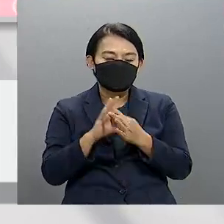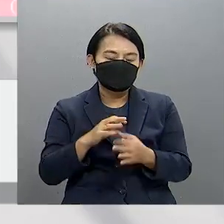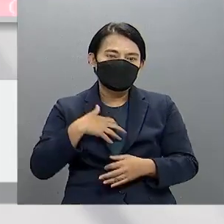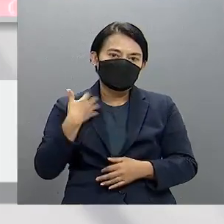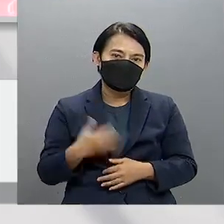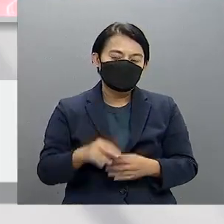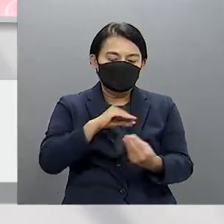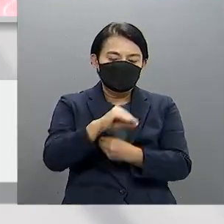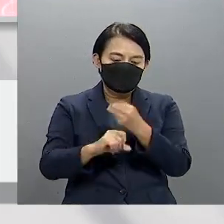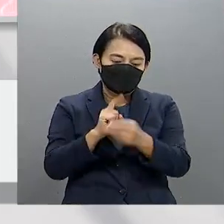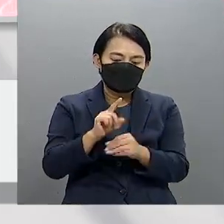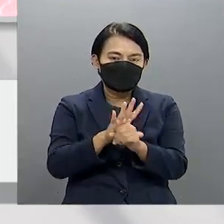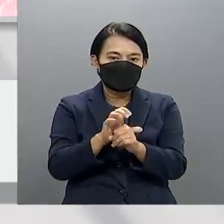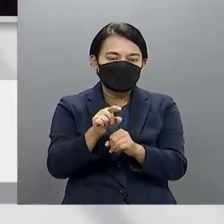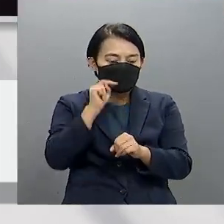-19แล้วก็น้ำท่วมค่ะ